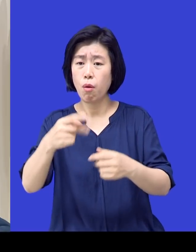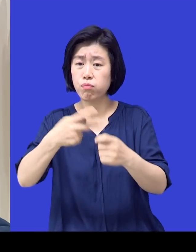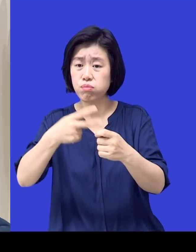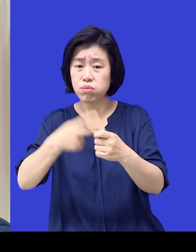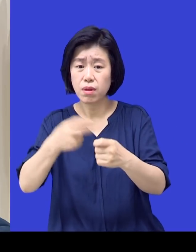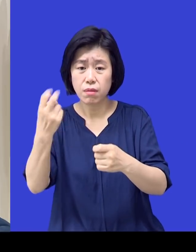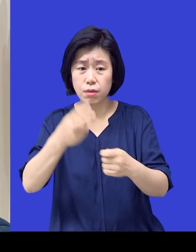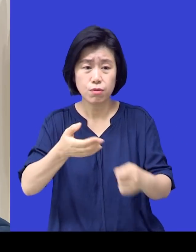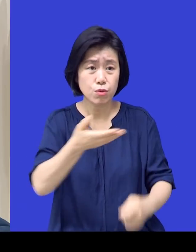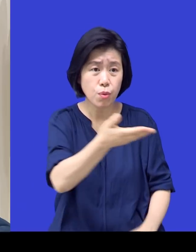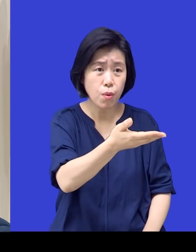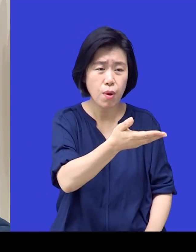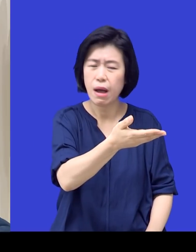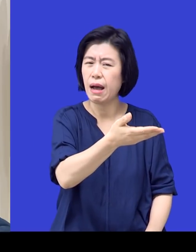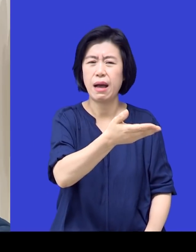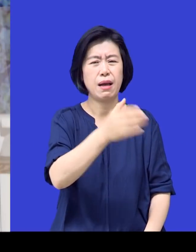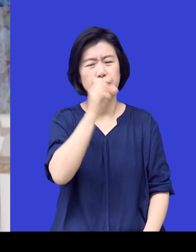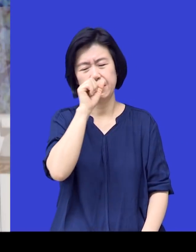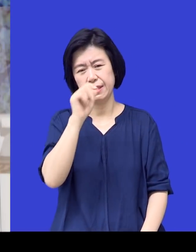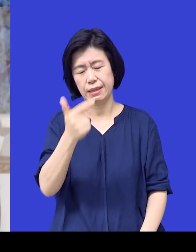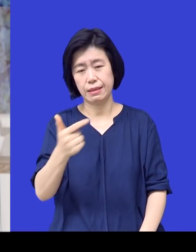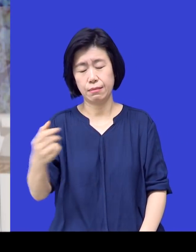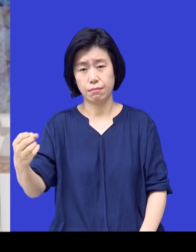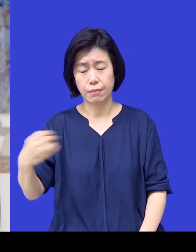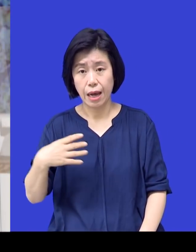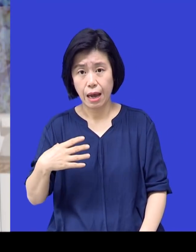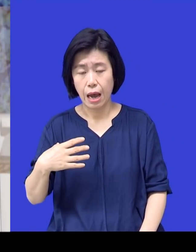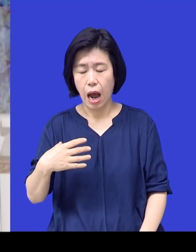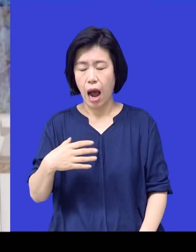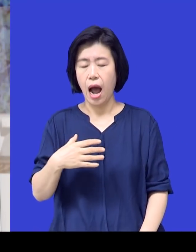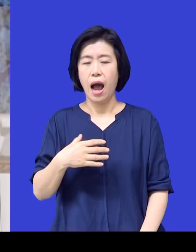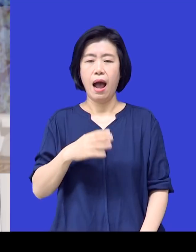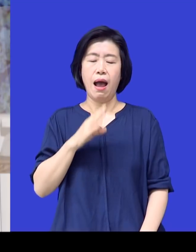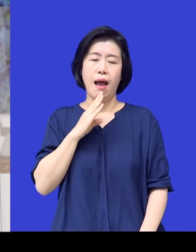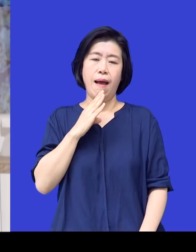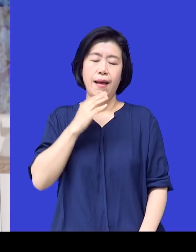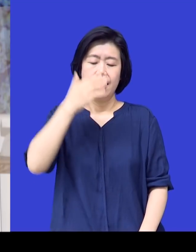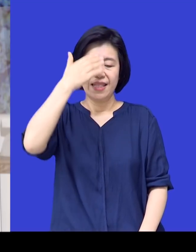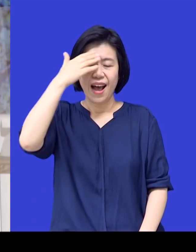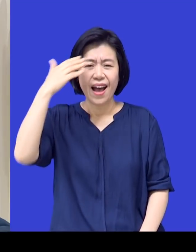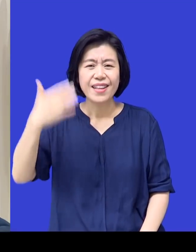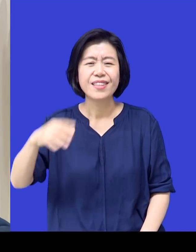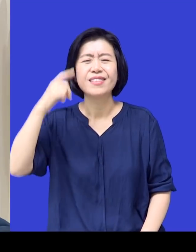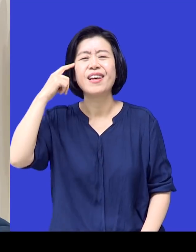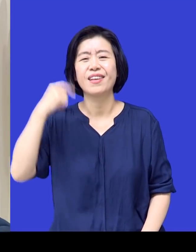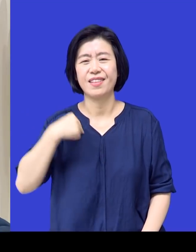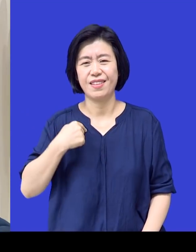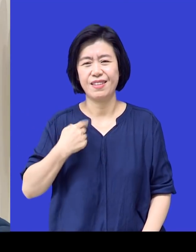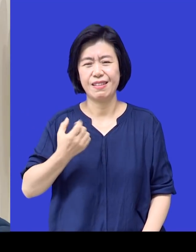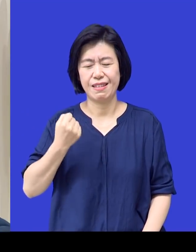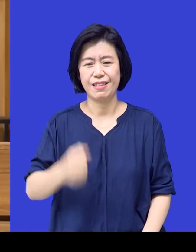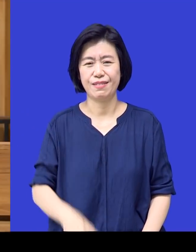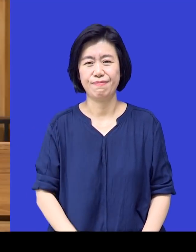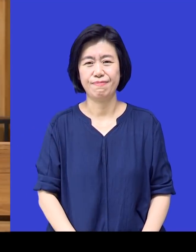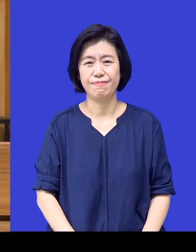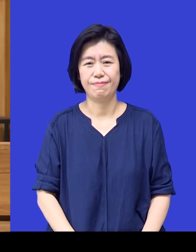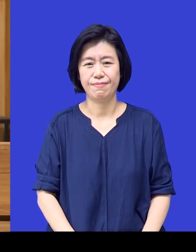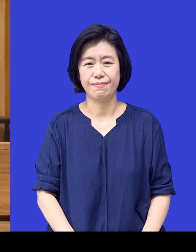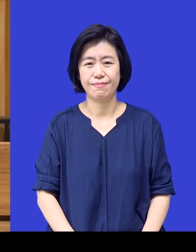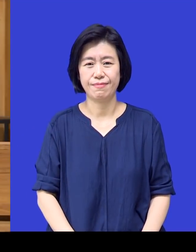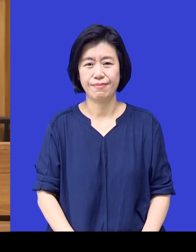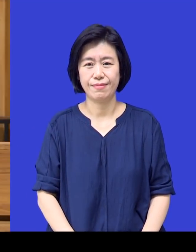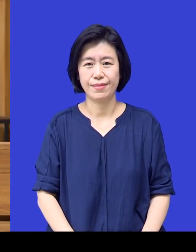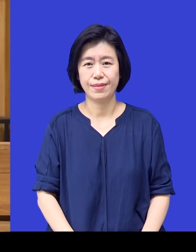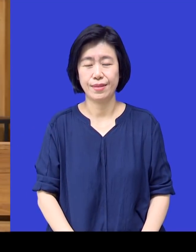예. 안 해도 된다는. 예. 제가 걸어서 그 모든 안 해도 되는 이유를 다